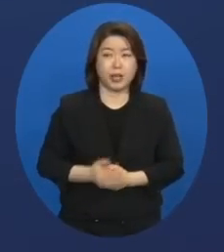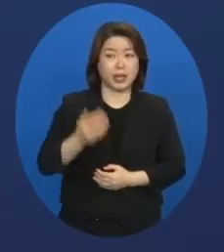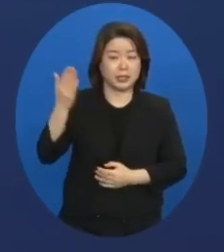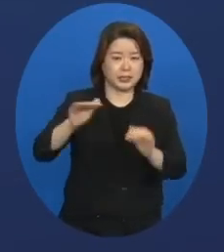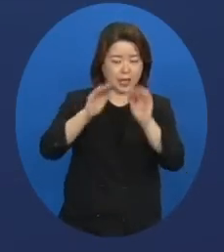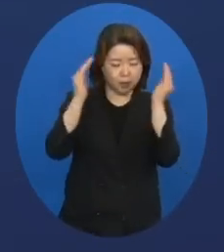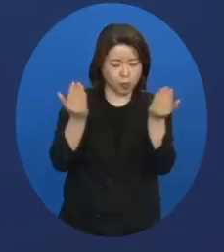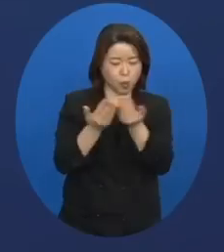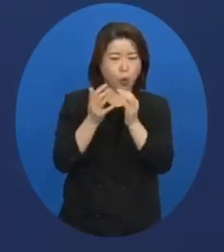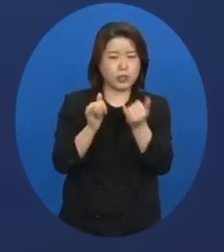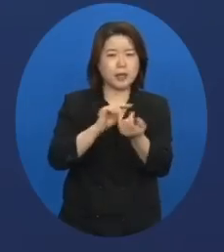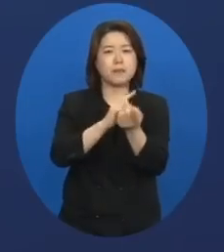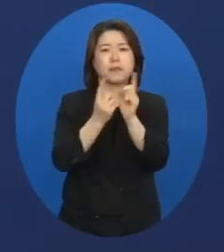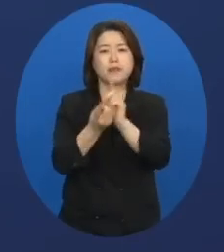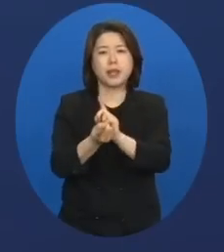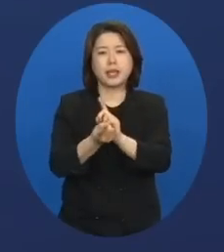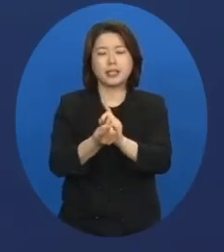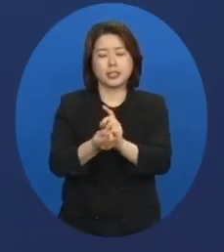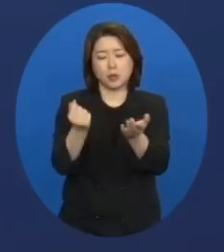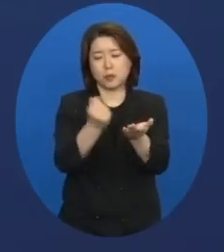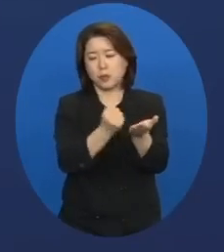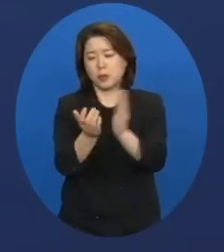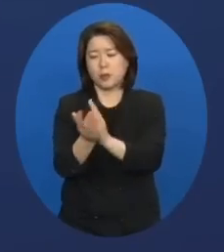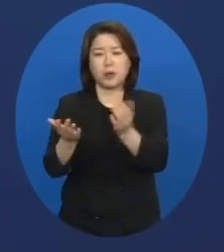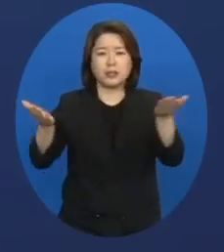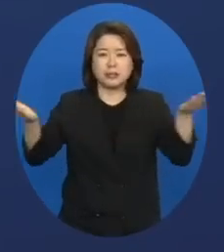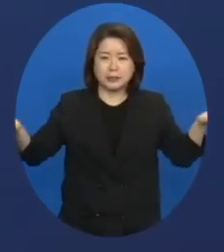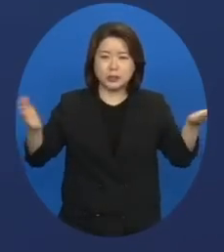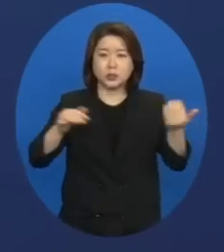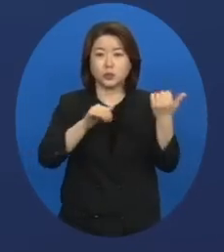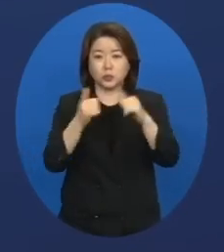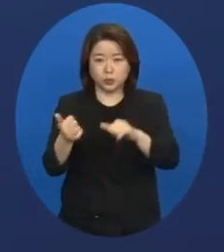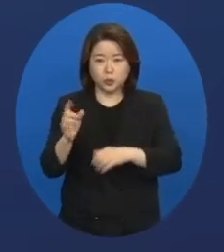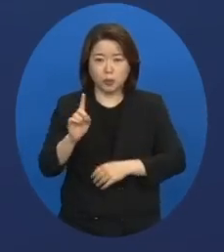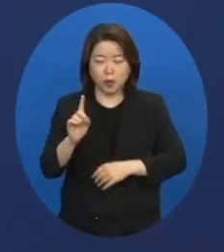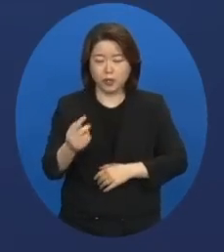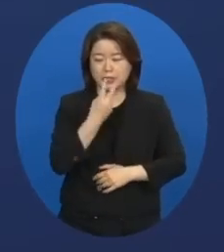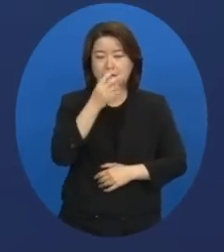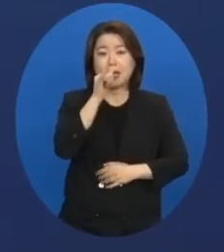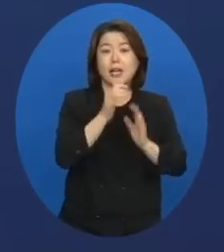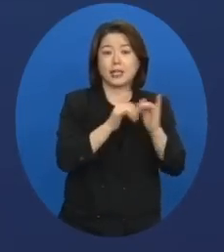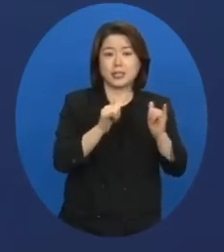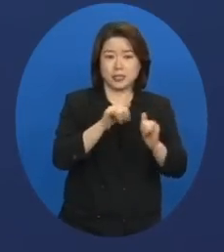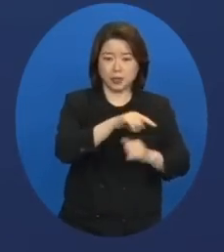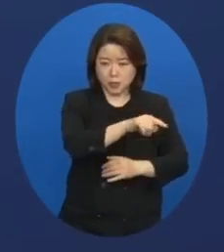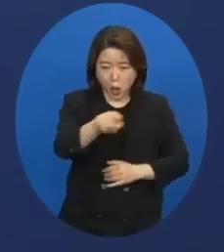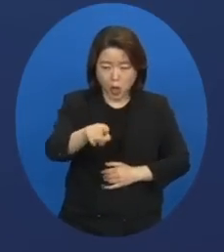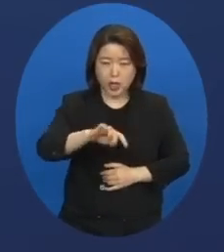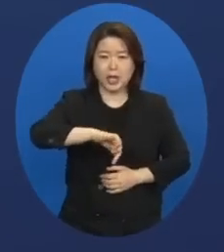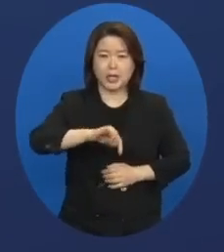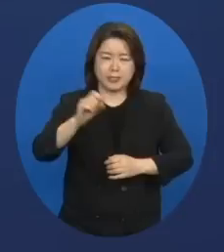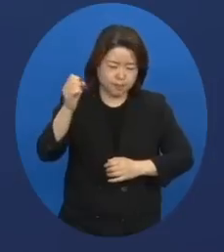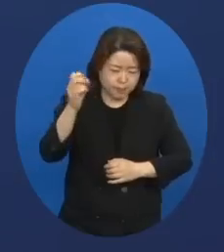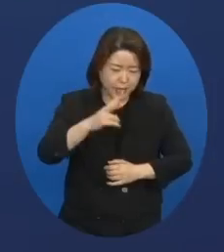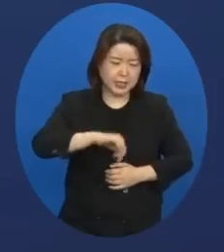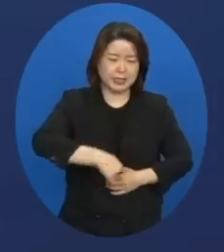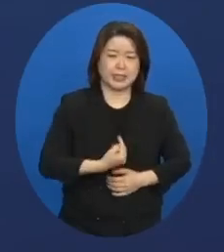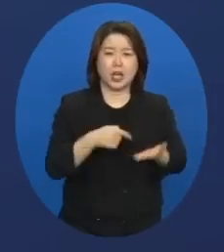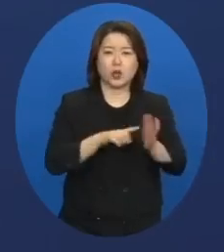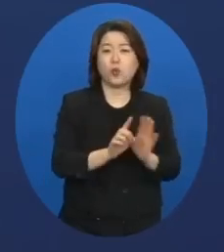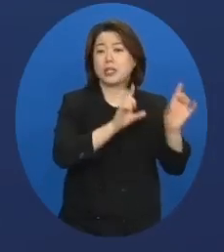그가 모든 사람을 대신하여 죽으심은 살아있는 자들로 하여금 다시는 그들 자신을 위하여 살지